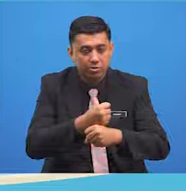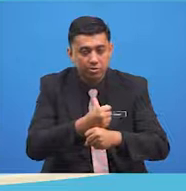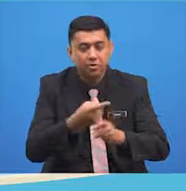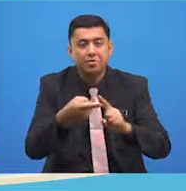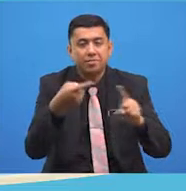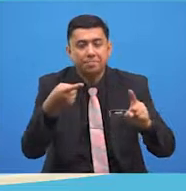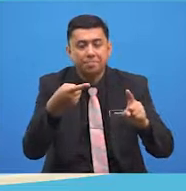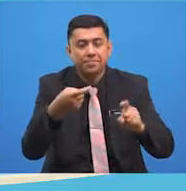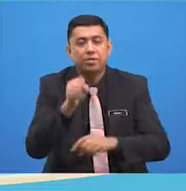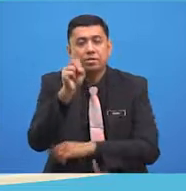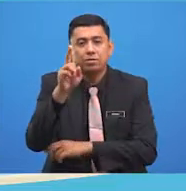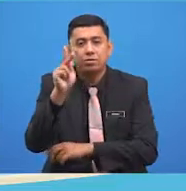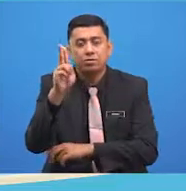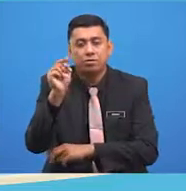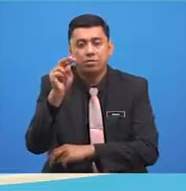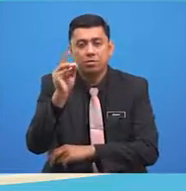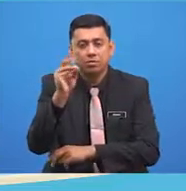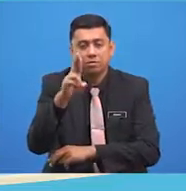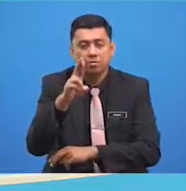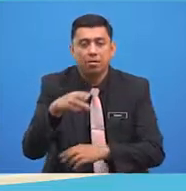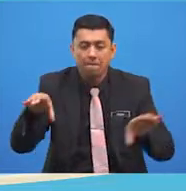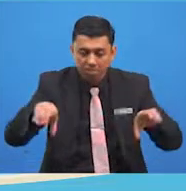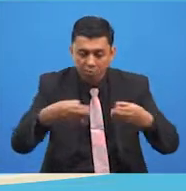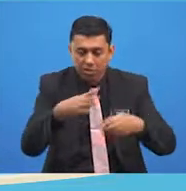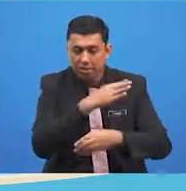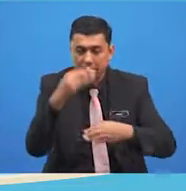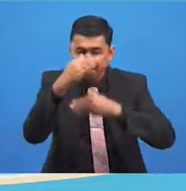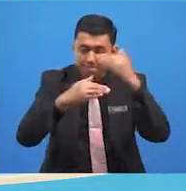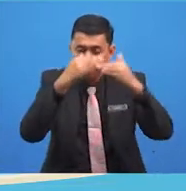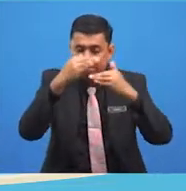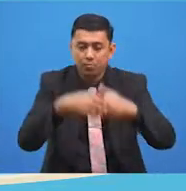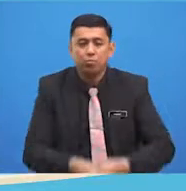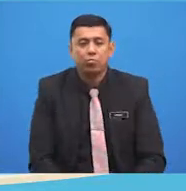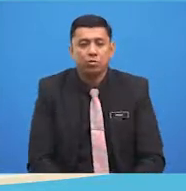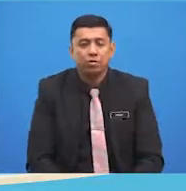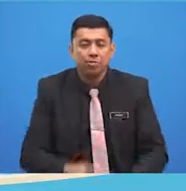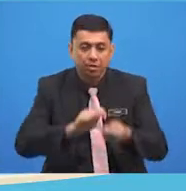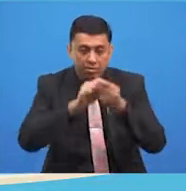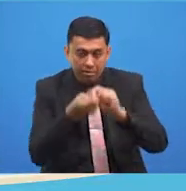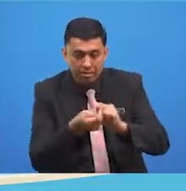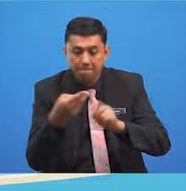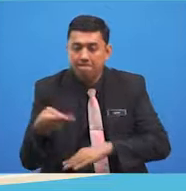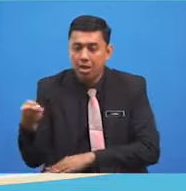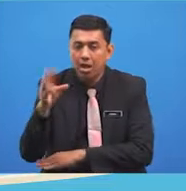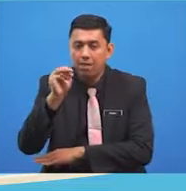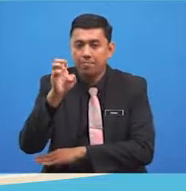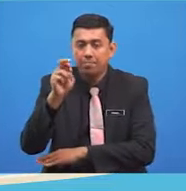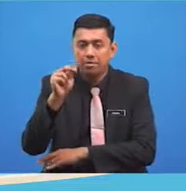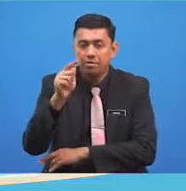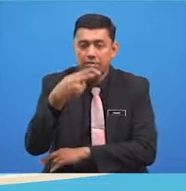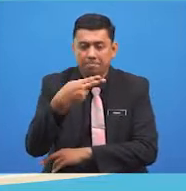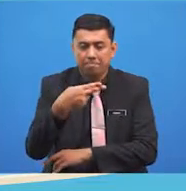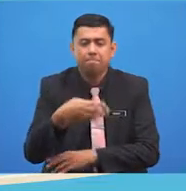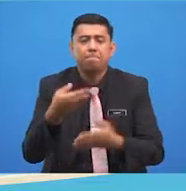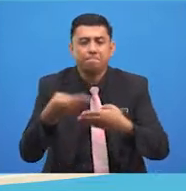sektor sekunder seperti pembuatan dan pembinaan iaitu menukarkan bahan mentah kepada